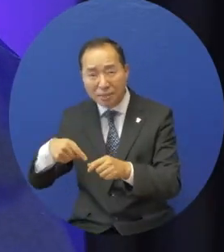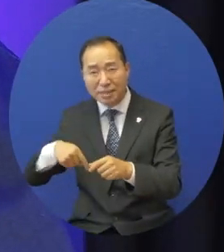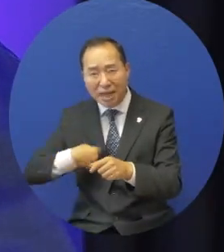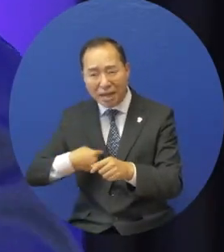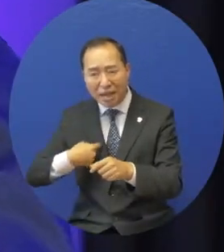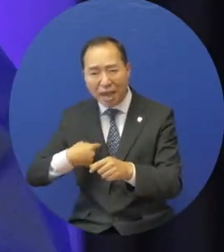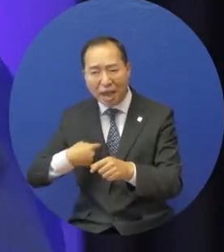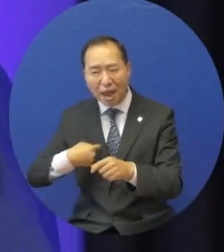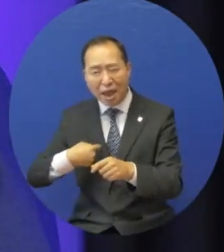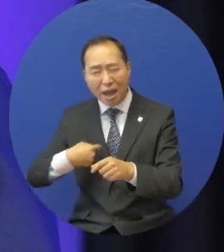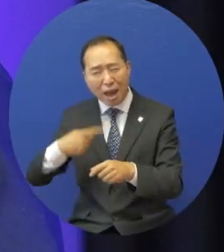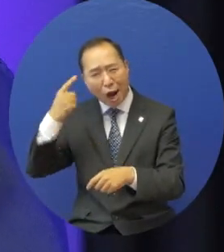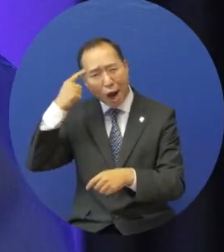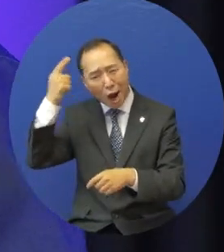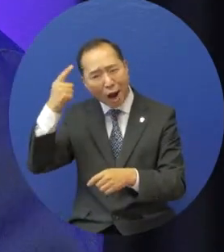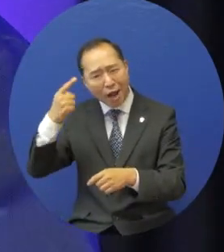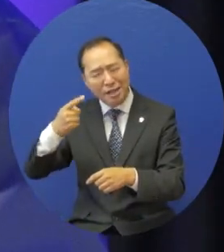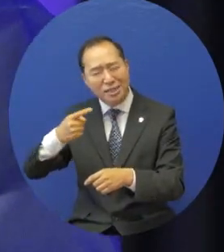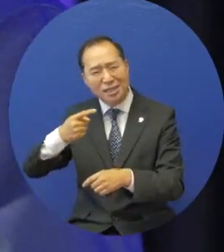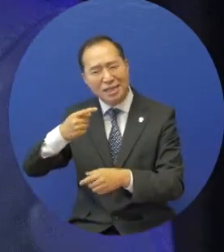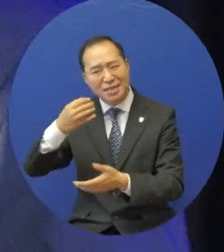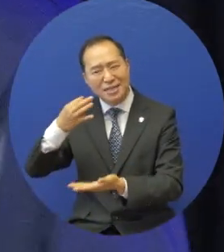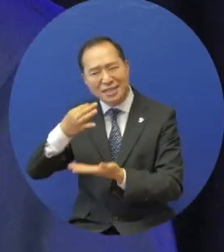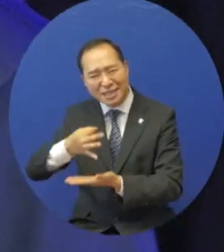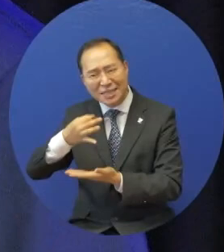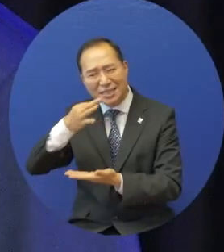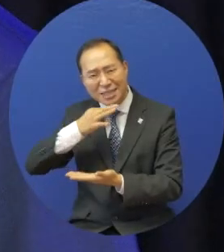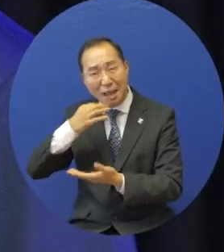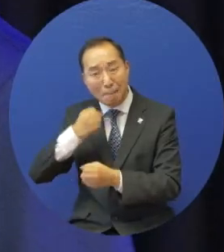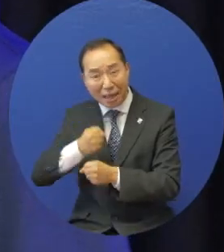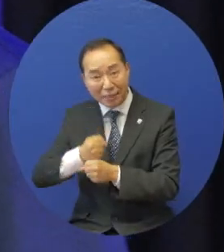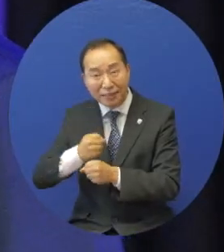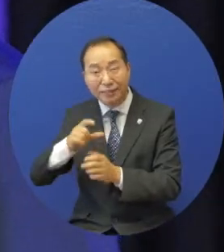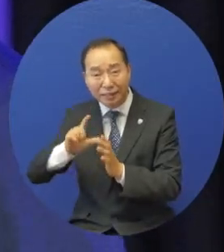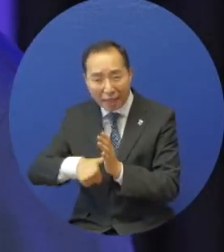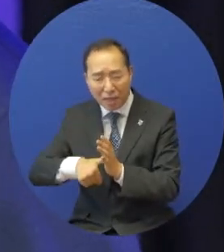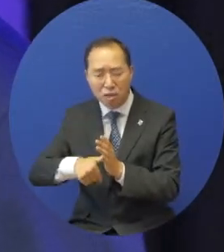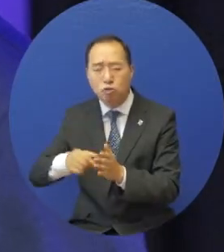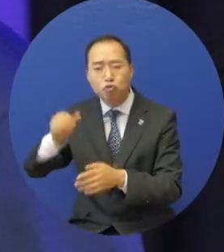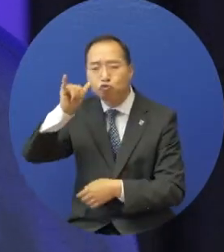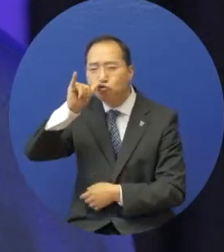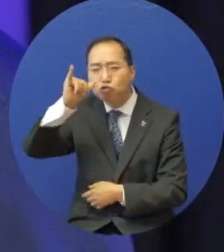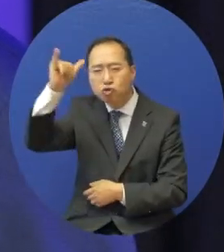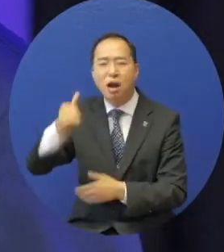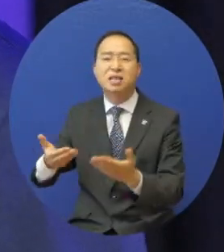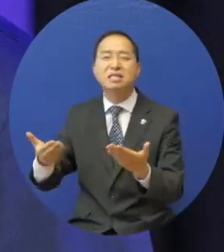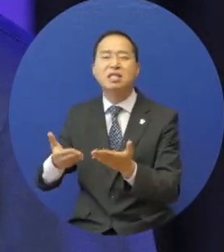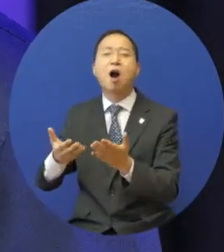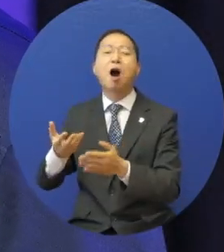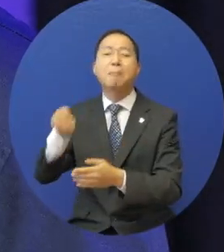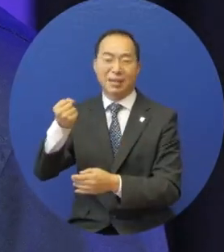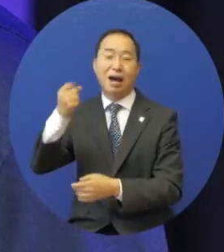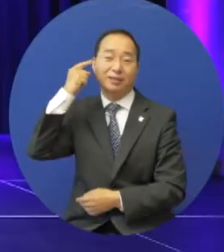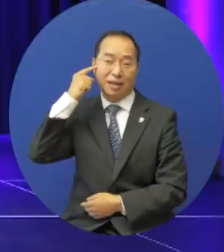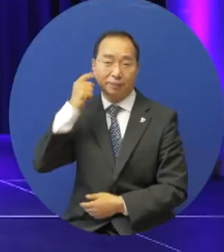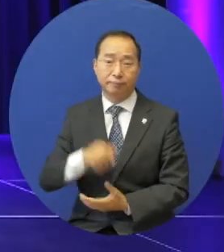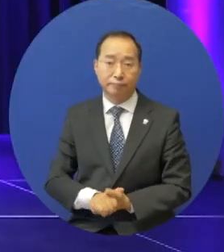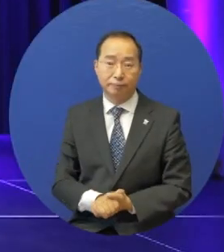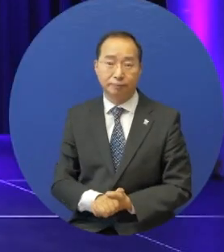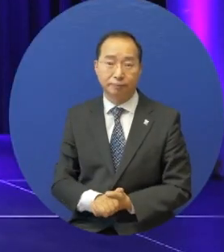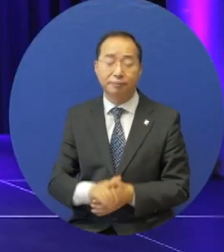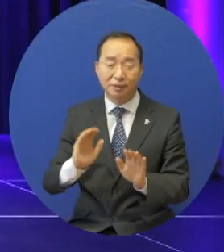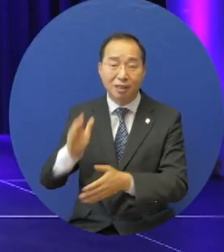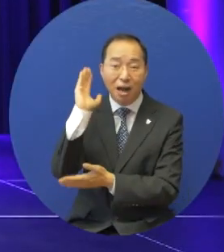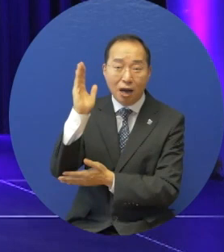무엇을 만들어낸다, 자기의 문법과 자기만의 가치를 만들어냈을 때 그것은 굉장히 훌륭한 직업이다, 이렇게 생각을 합니다.